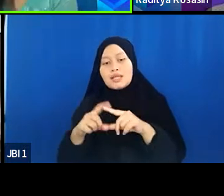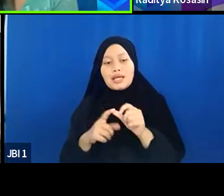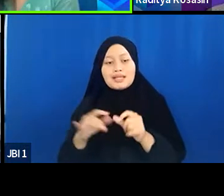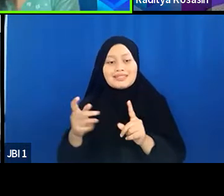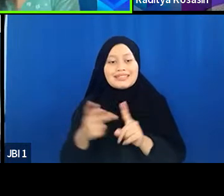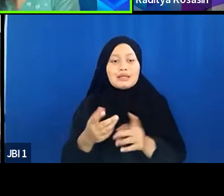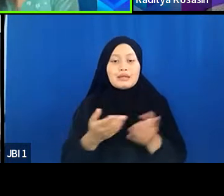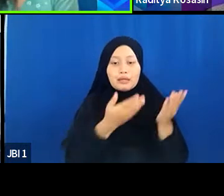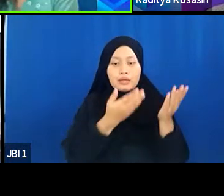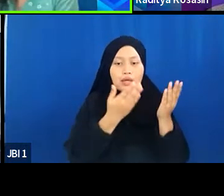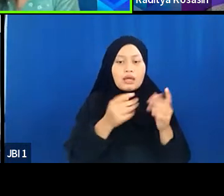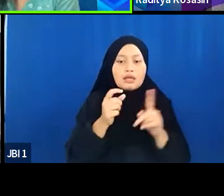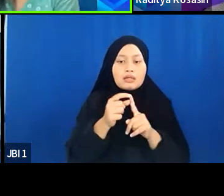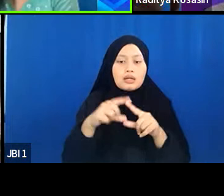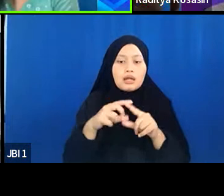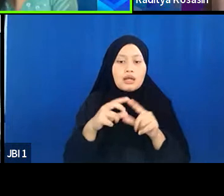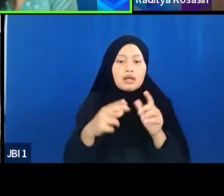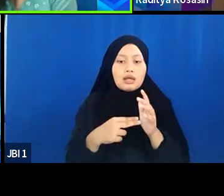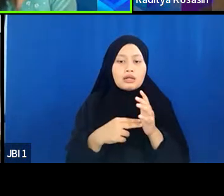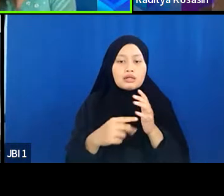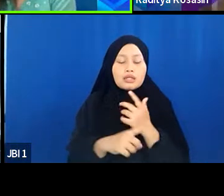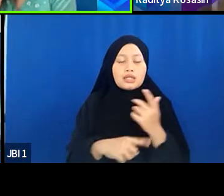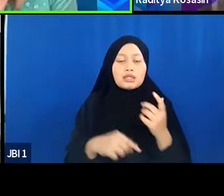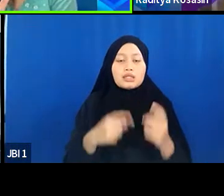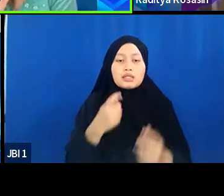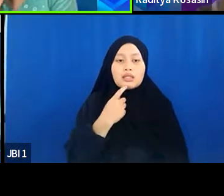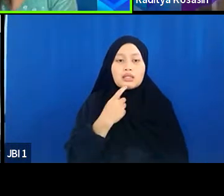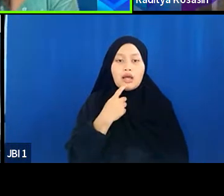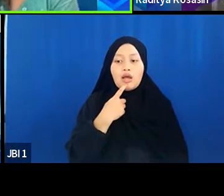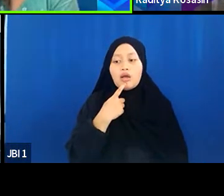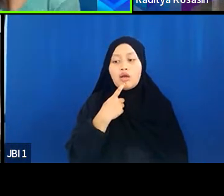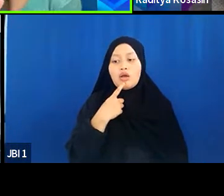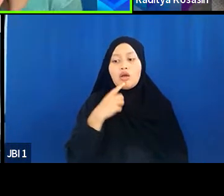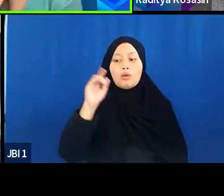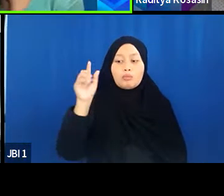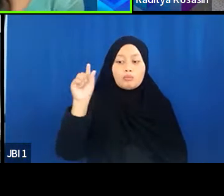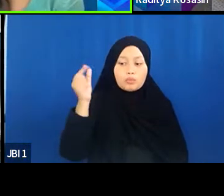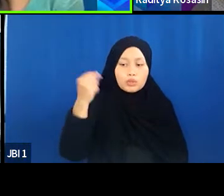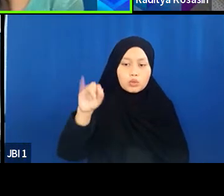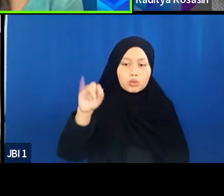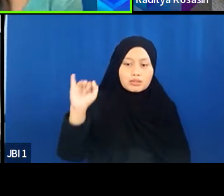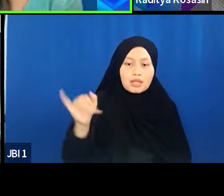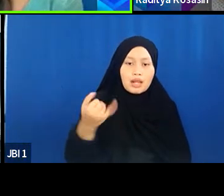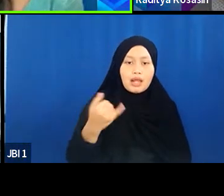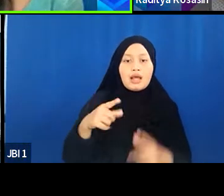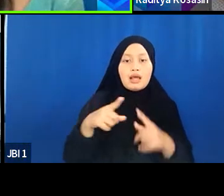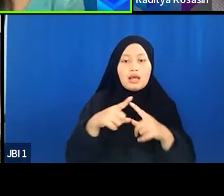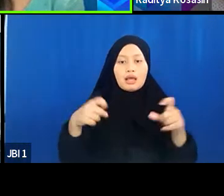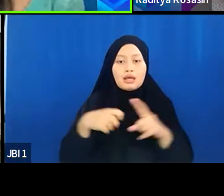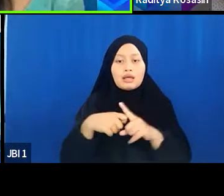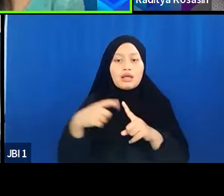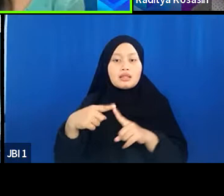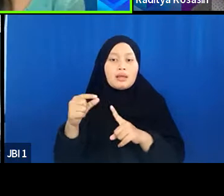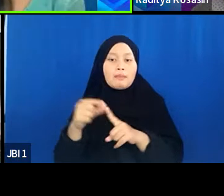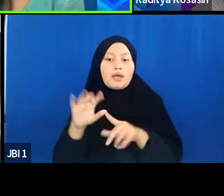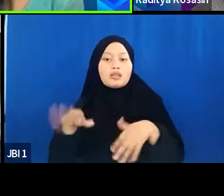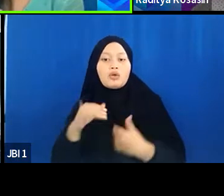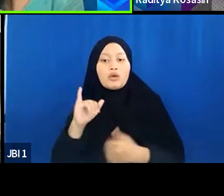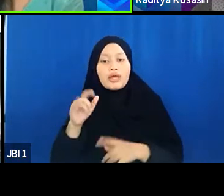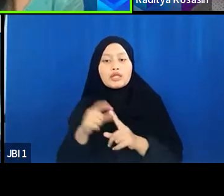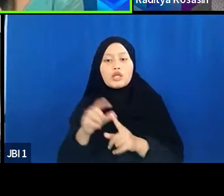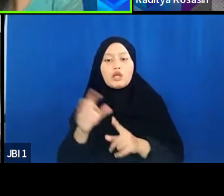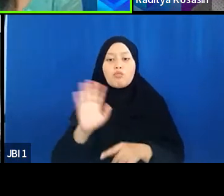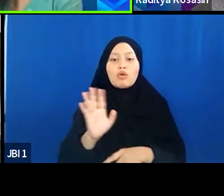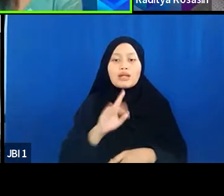untuk menjawab terutama pertanyaan yang tadi pertama yang terkait dengan verifikasi bahwa ide atau KTP yang disampaikan bukan merupakan ID